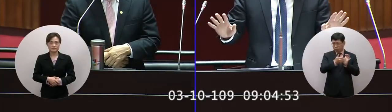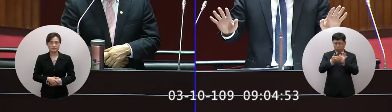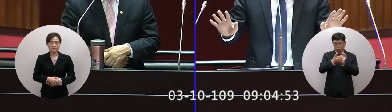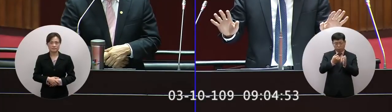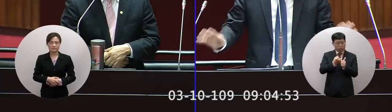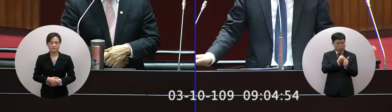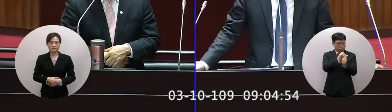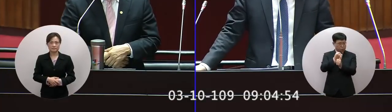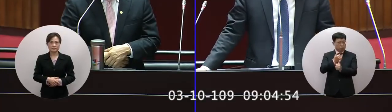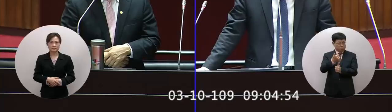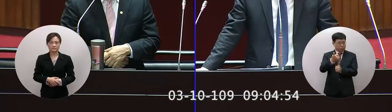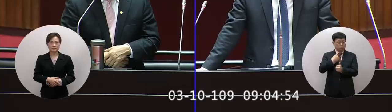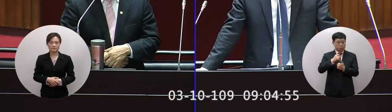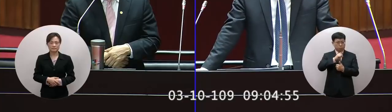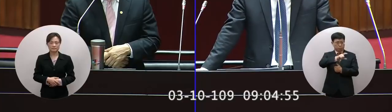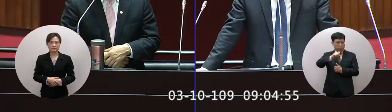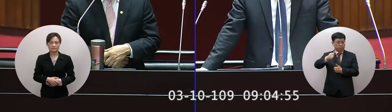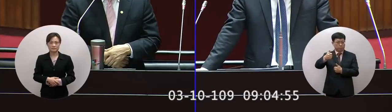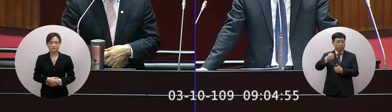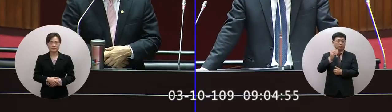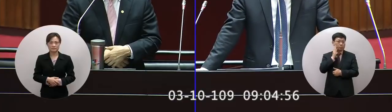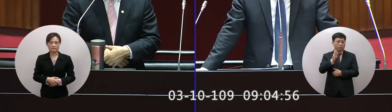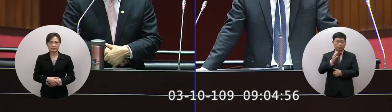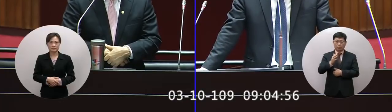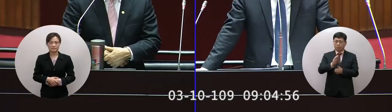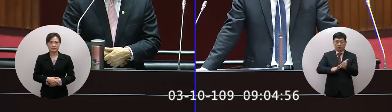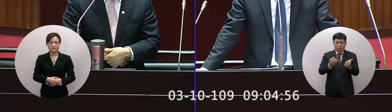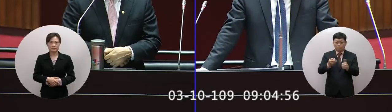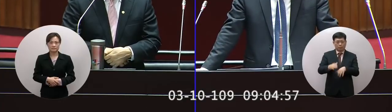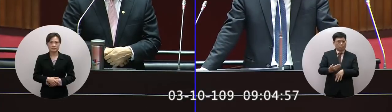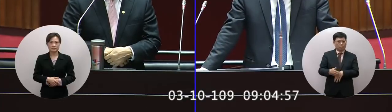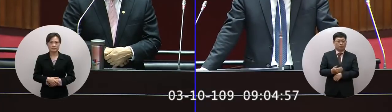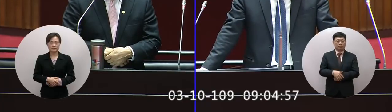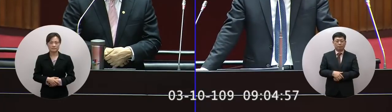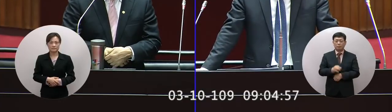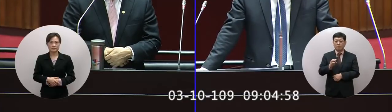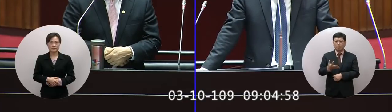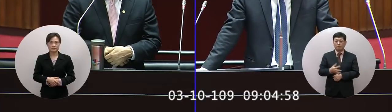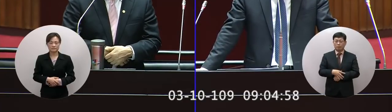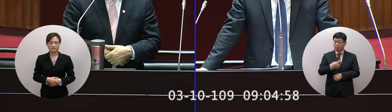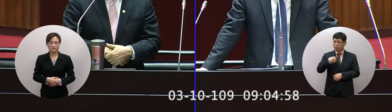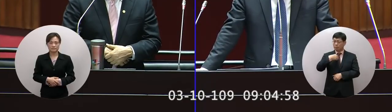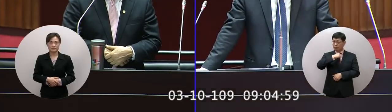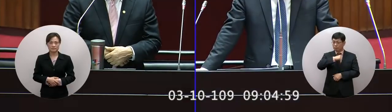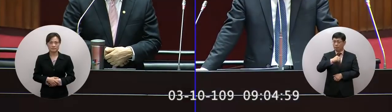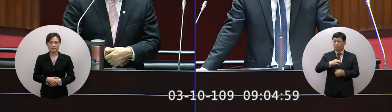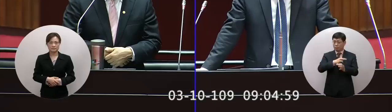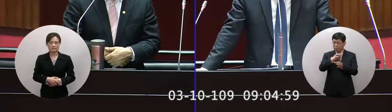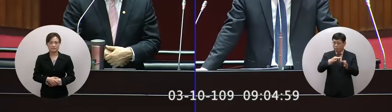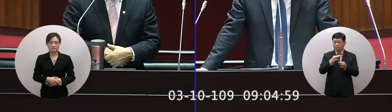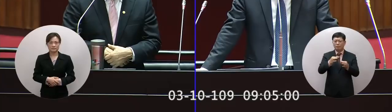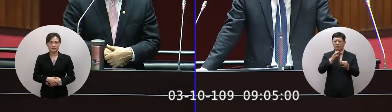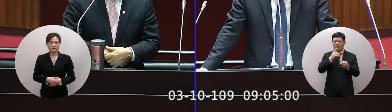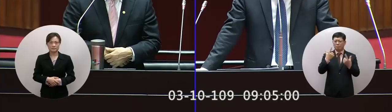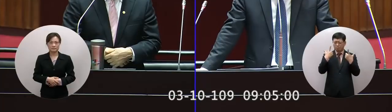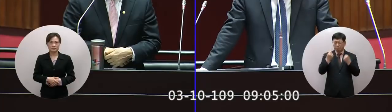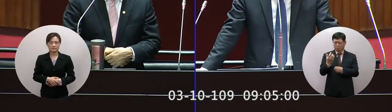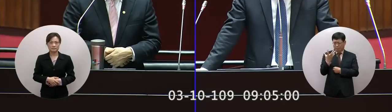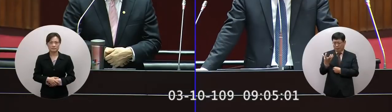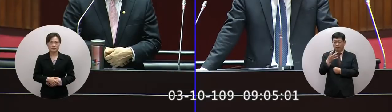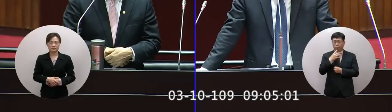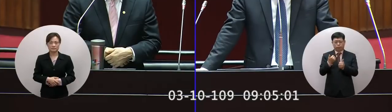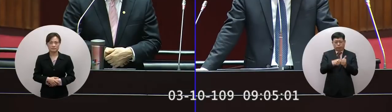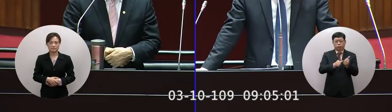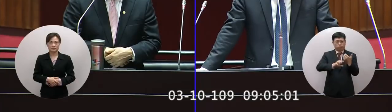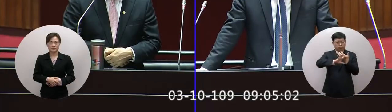面的管控相对的比较稳定而不受到影响，因为台湾本身的经济就是高度依